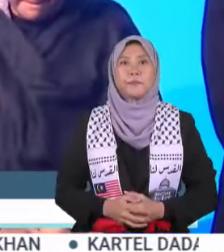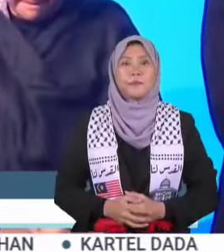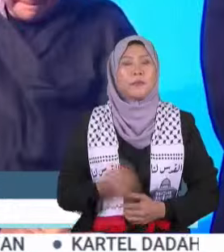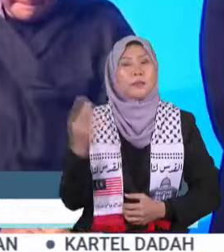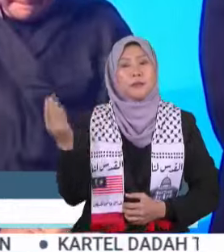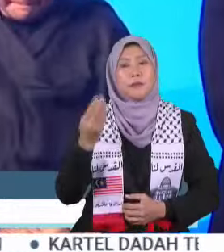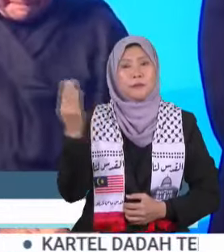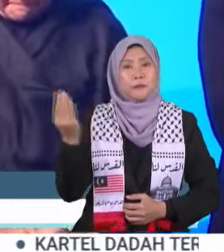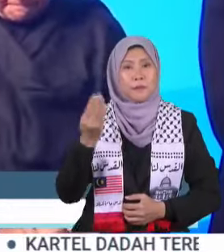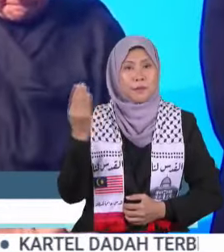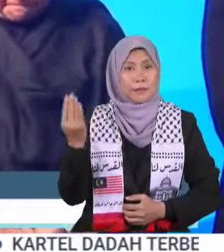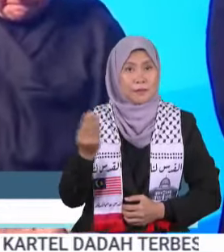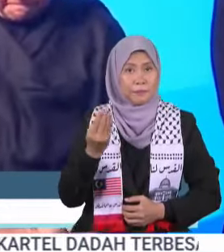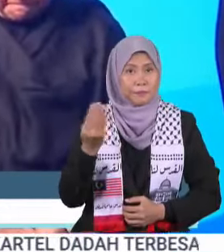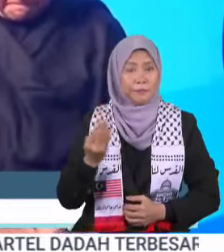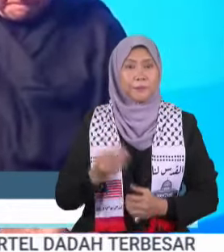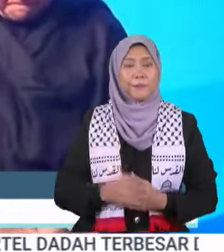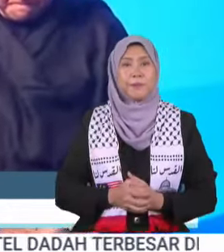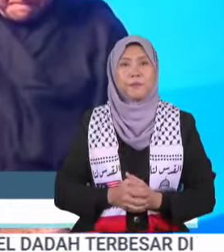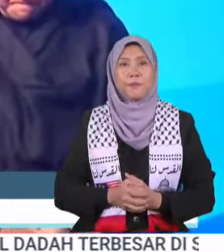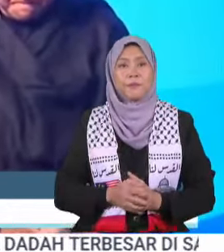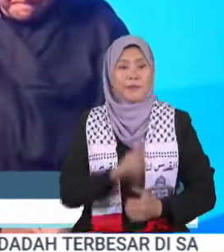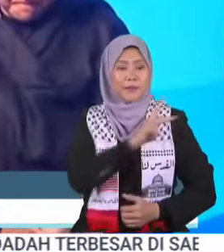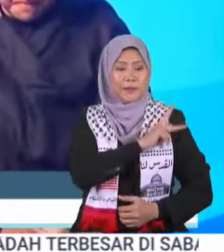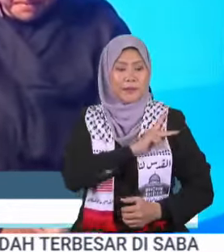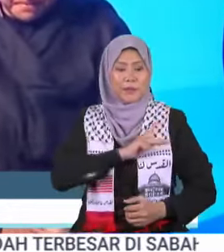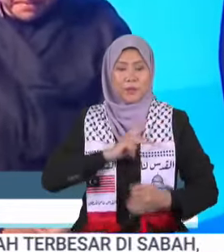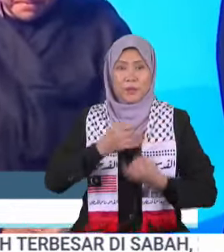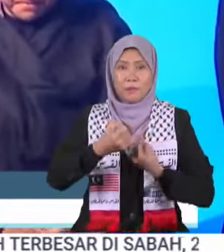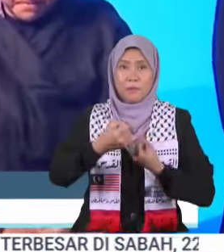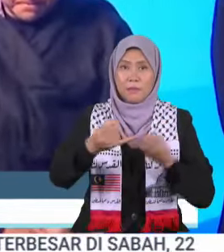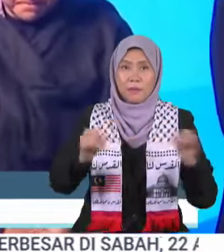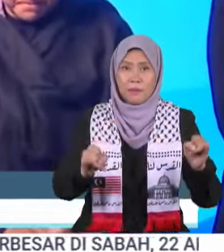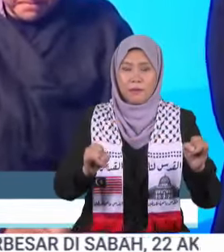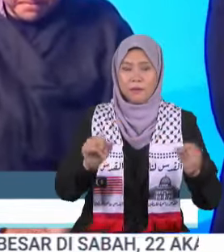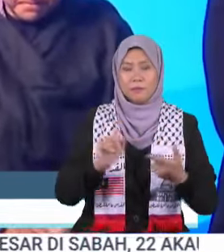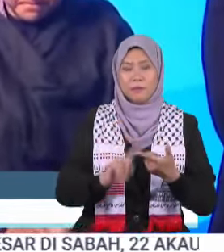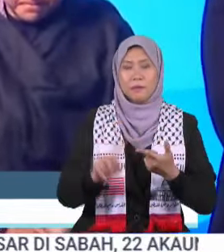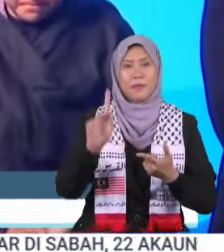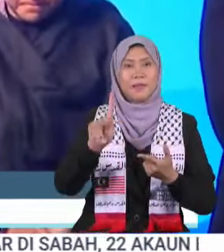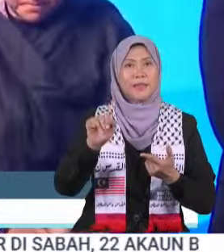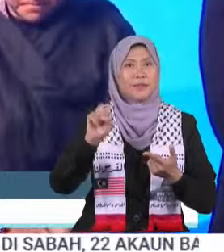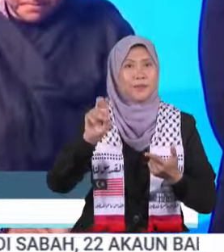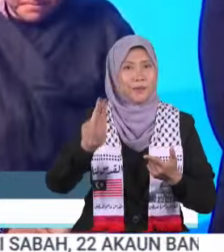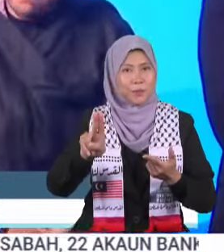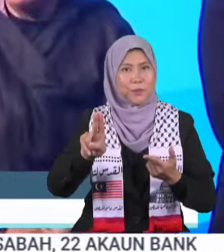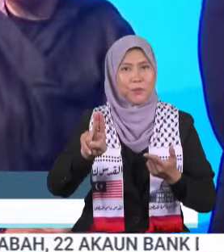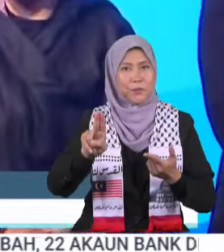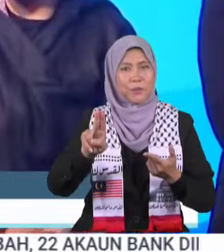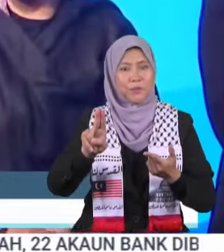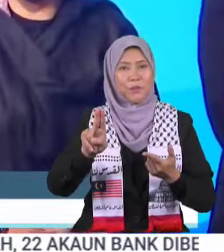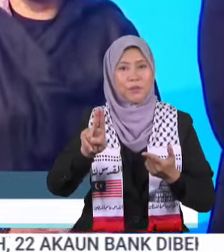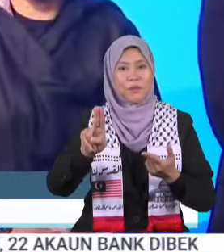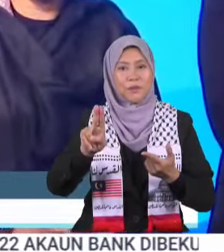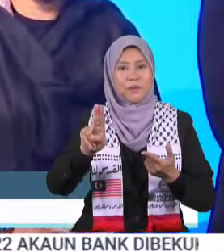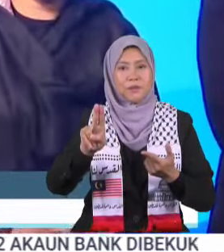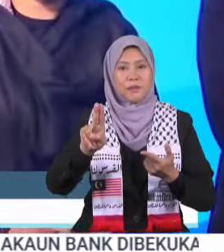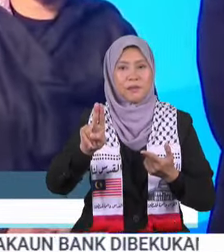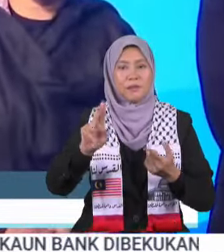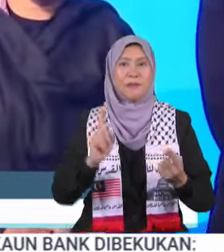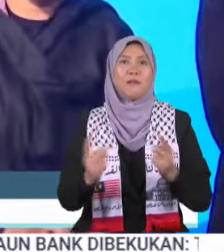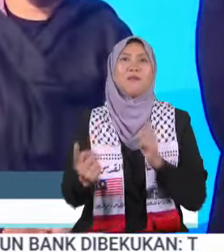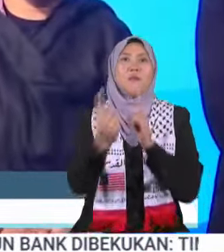selalunya bila ketua-ketua jabatan KSU jumpa dalam